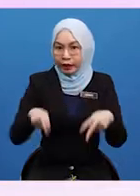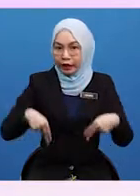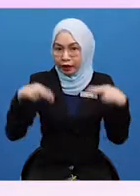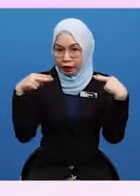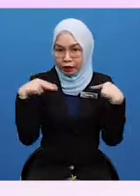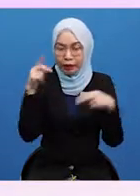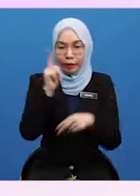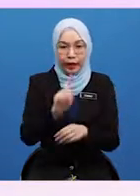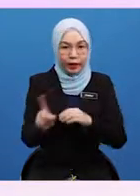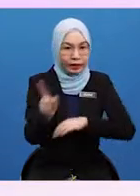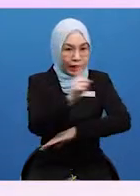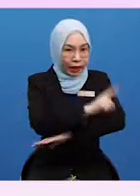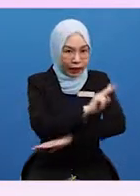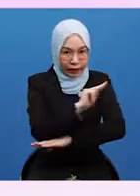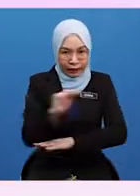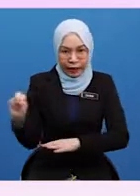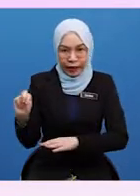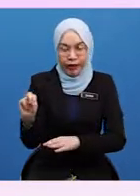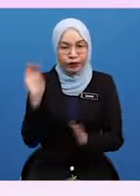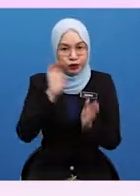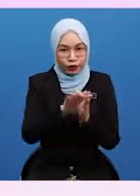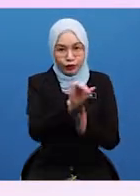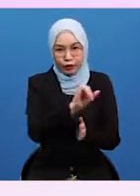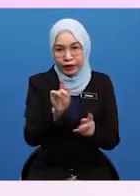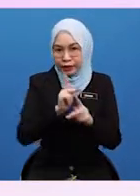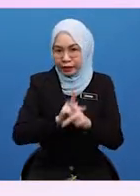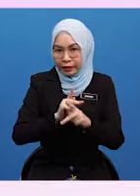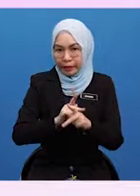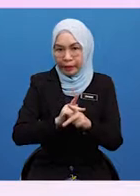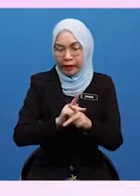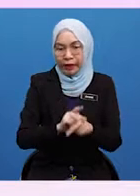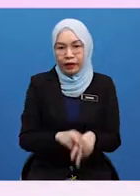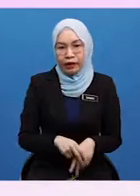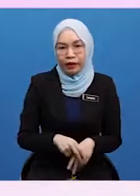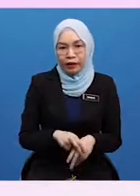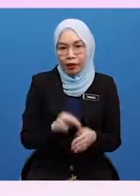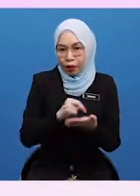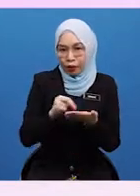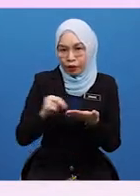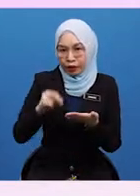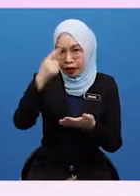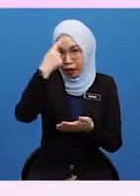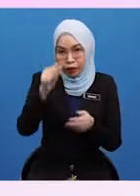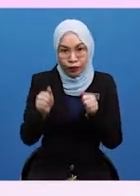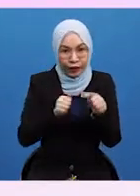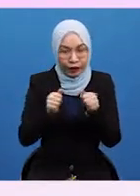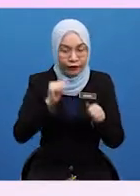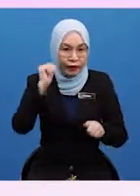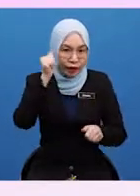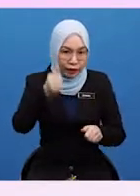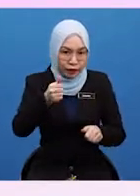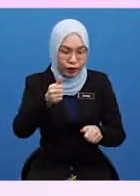seharian contohnya menyimpan nota untuk activity esok sebagai jam tidur